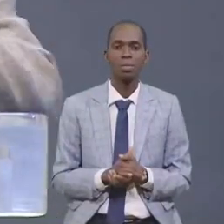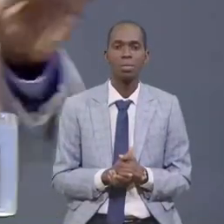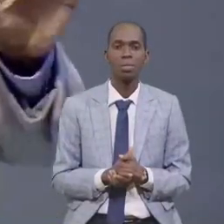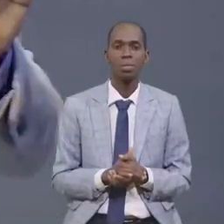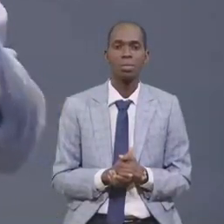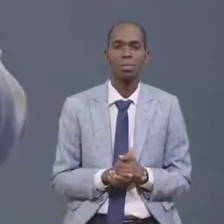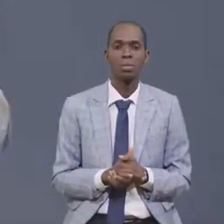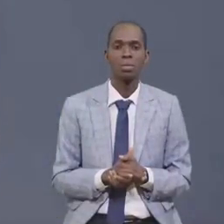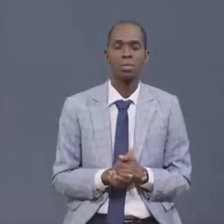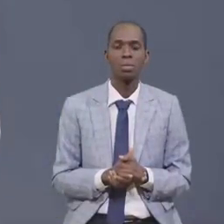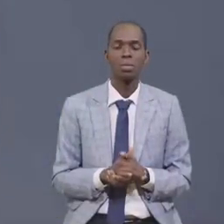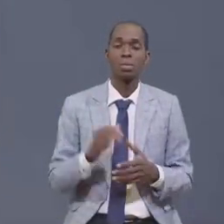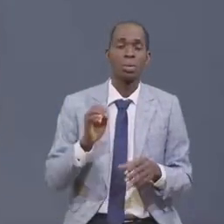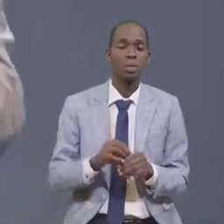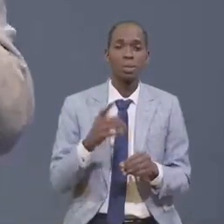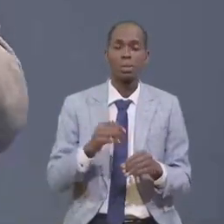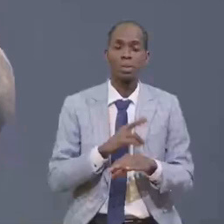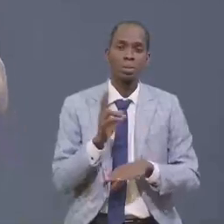Dans notre vie normale,